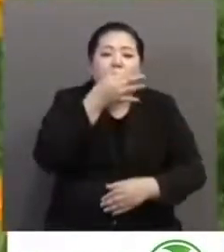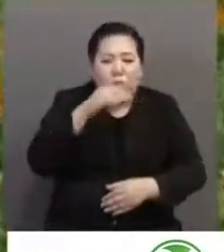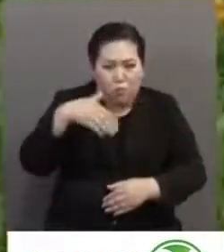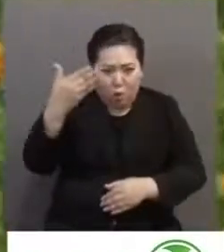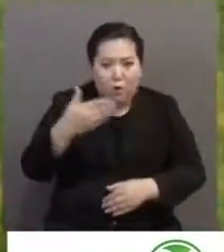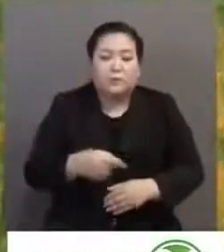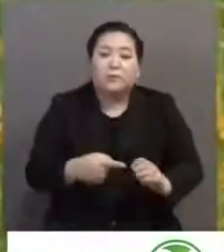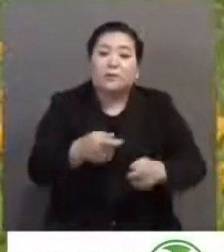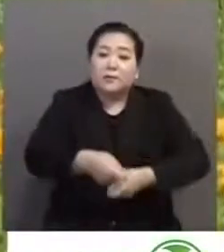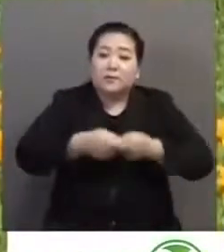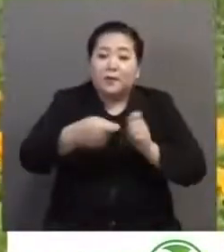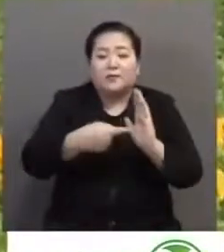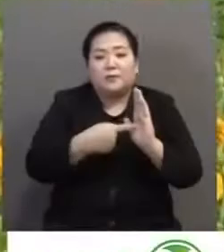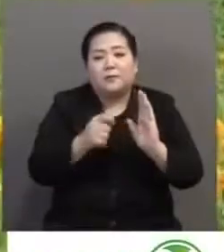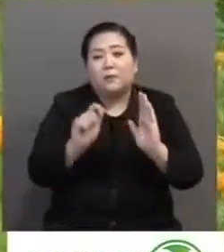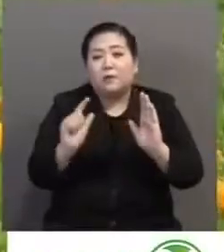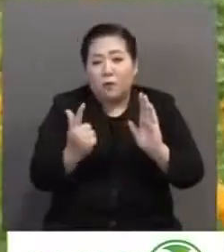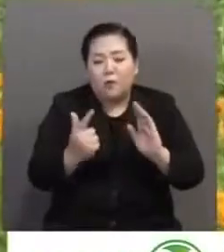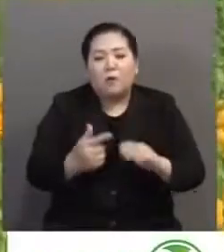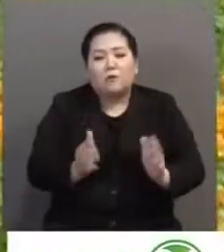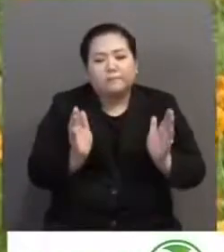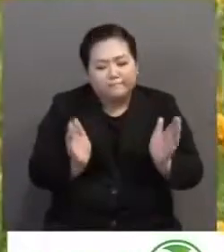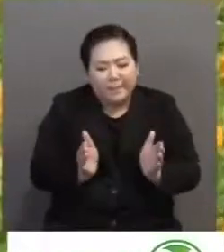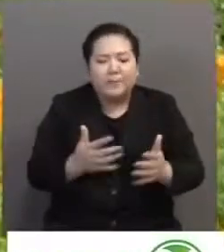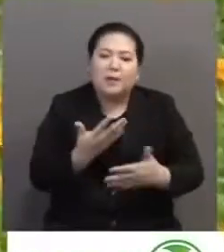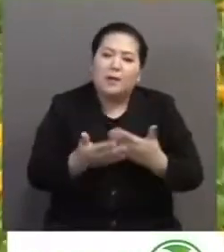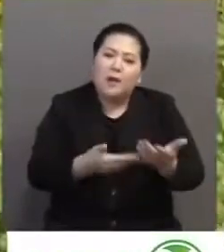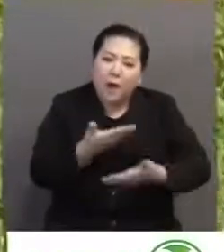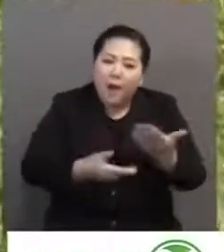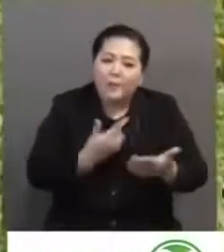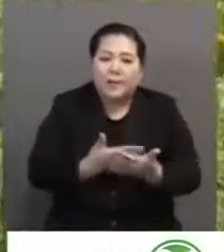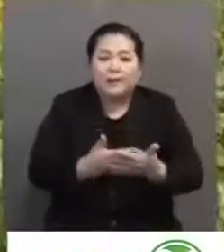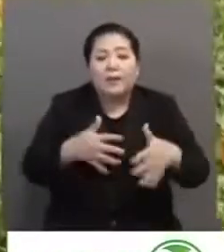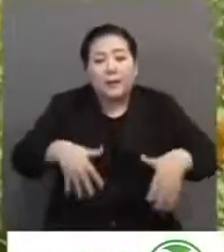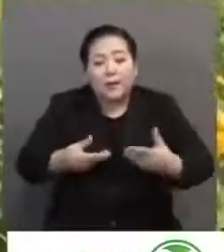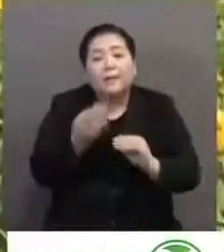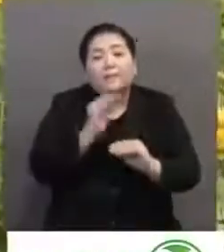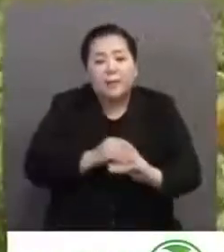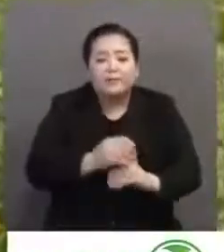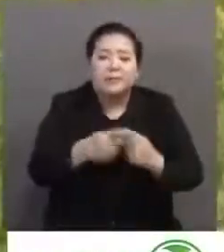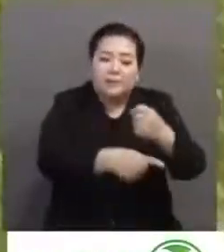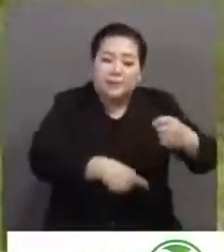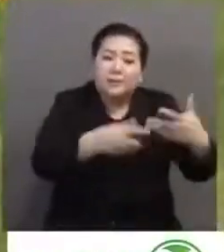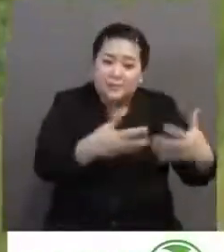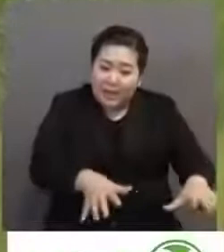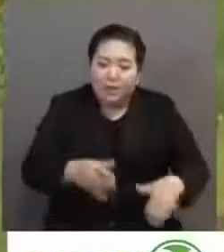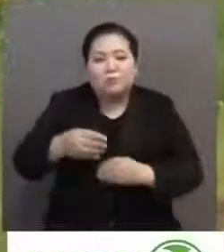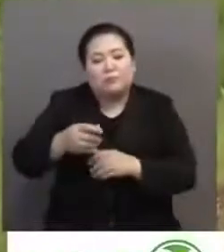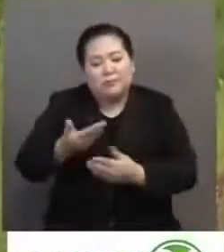ที่จังหวัดอ่างทองนี้ส่วนใหญ่เป็นรายย่อยที่ปลูกดาวเรืองไว้ขายเป็นรายได้เสริมจากการทำนา